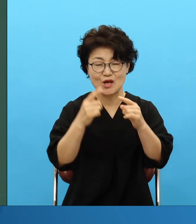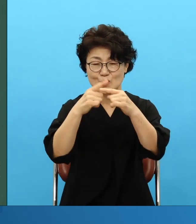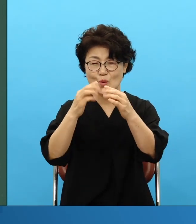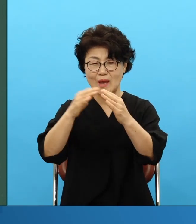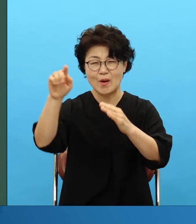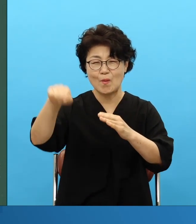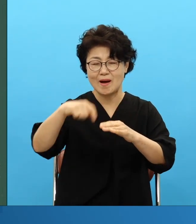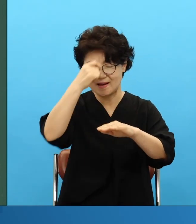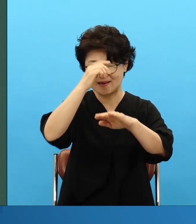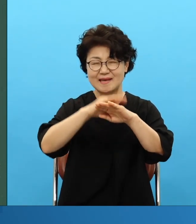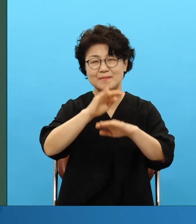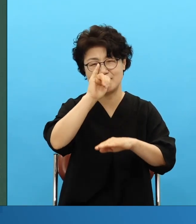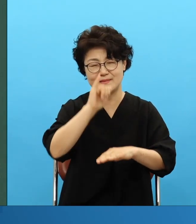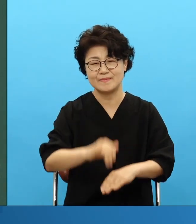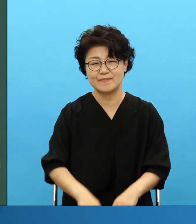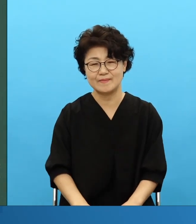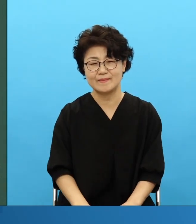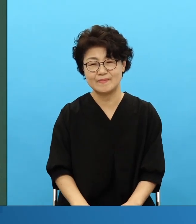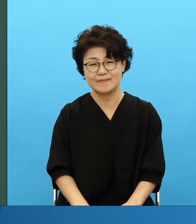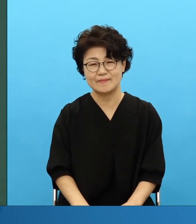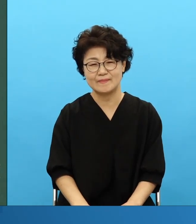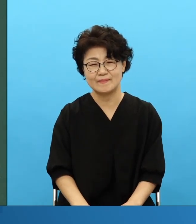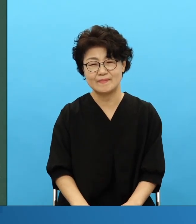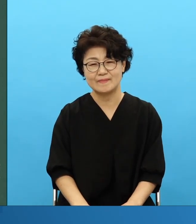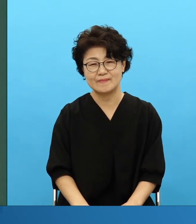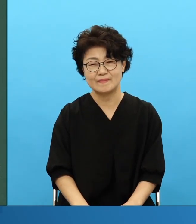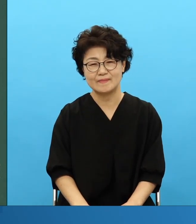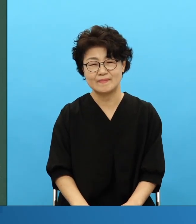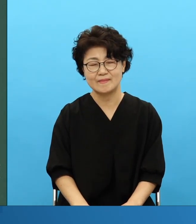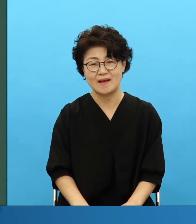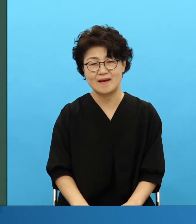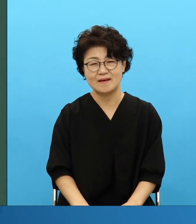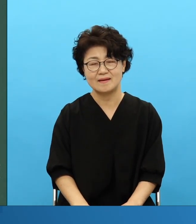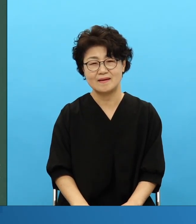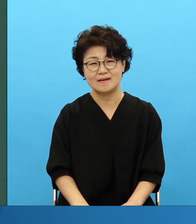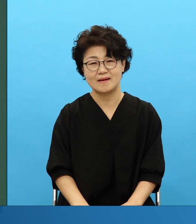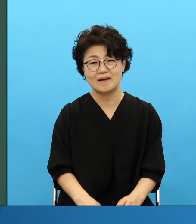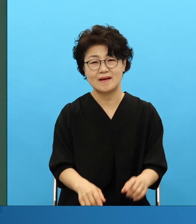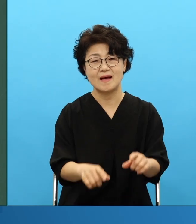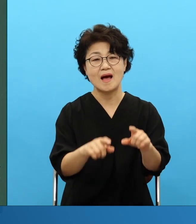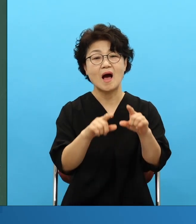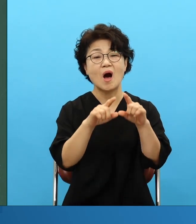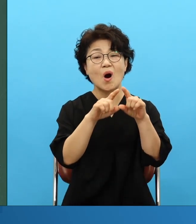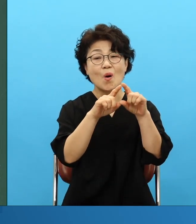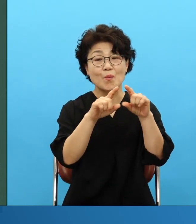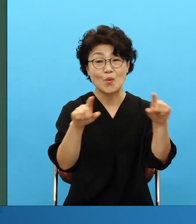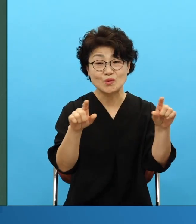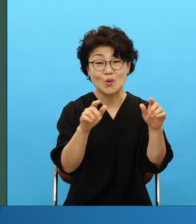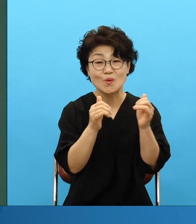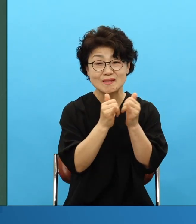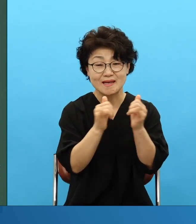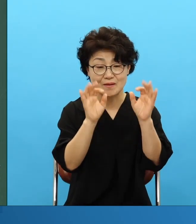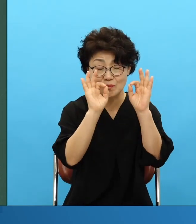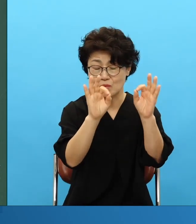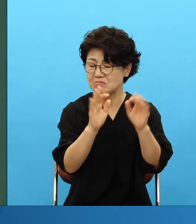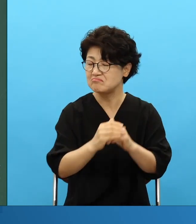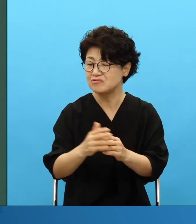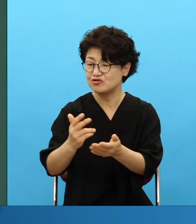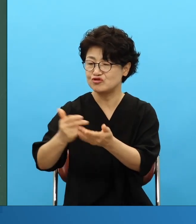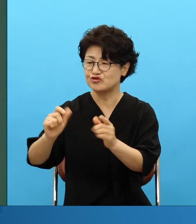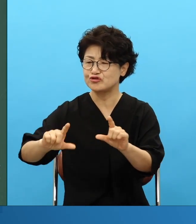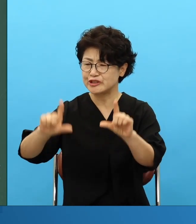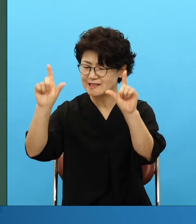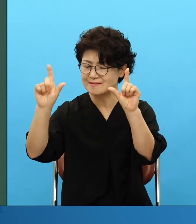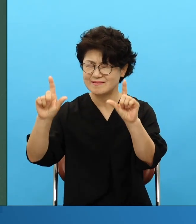you finish your work and you're traveling. 정상적인 사람이라면 주일날 시간 없어요. Any normal person, they're very busy